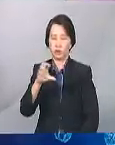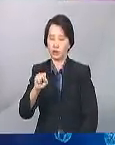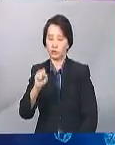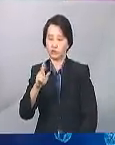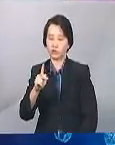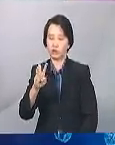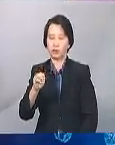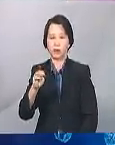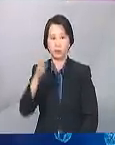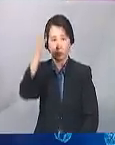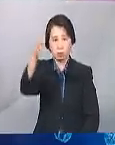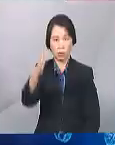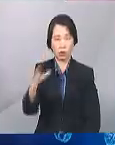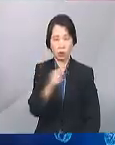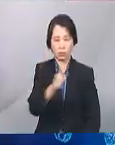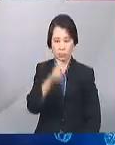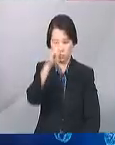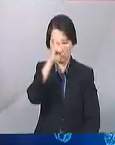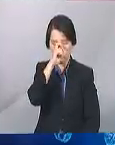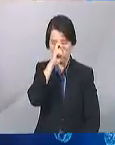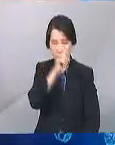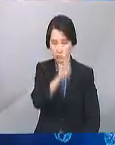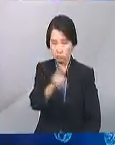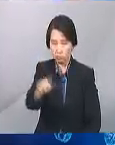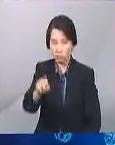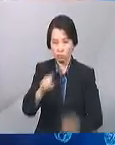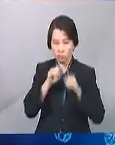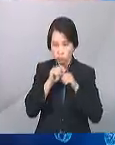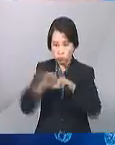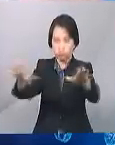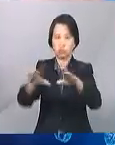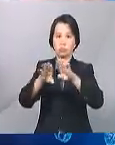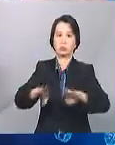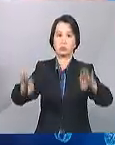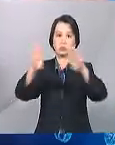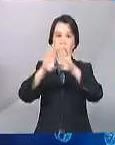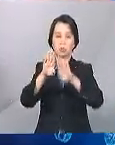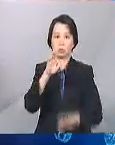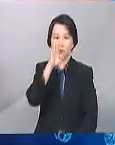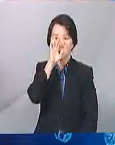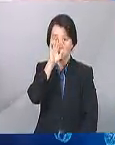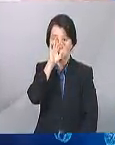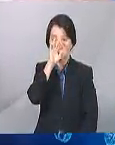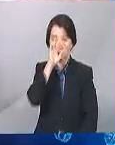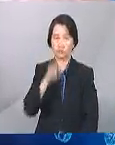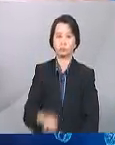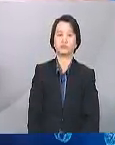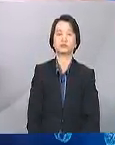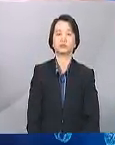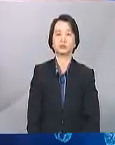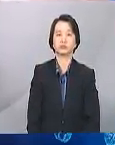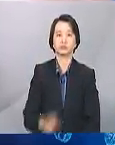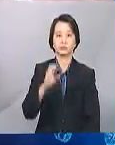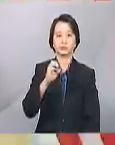tindakan yang tegas terhadap mereka yang menyebarkan berita palsu. Op sanitasi